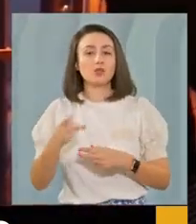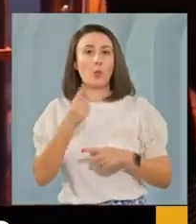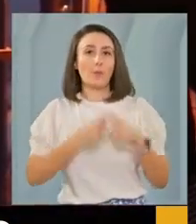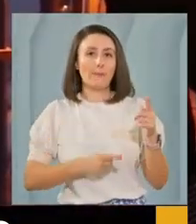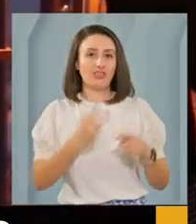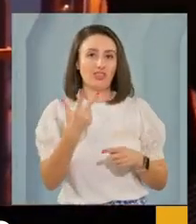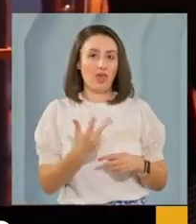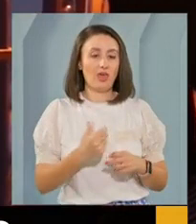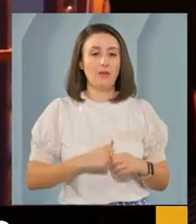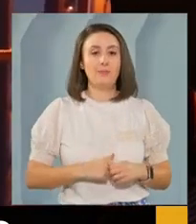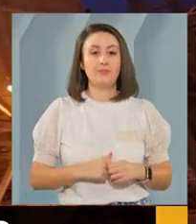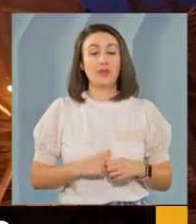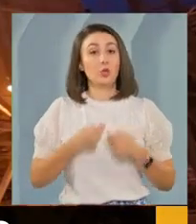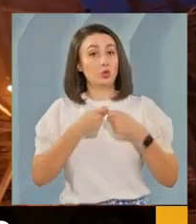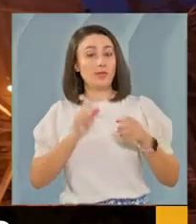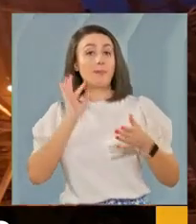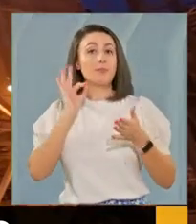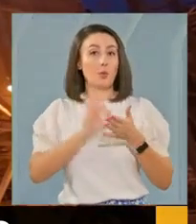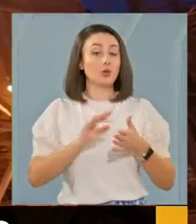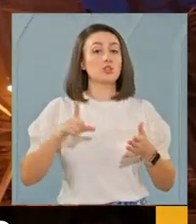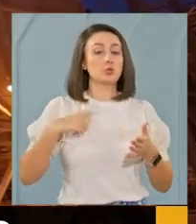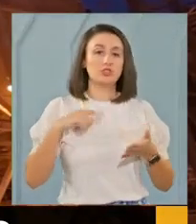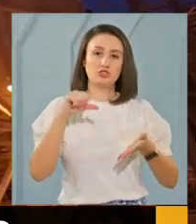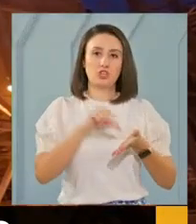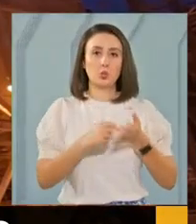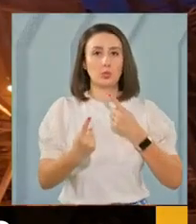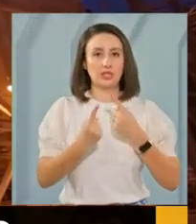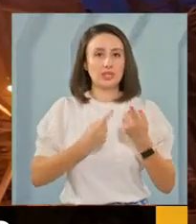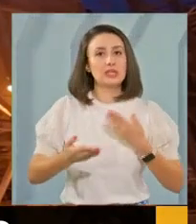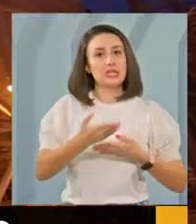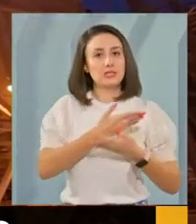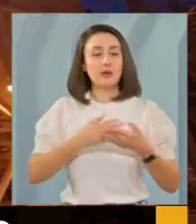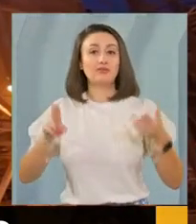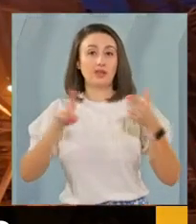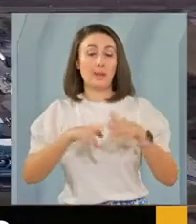treime. Toate aceste propuneri ale Comisiei se vor afla în centrul dezbaterilor